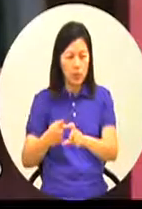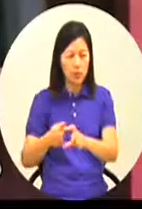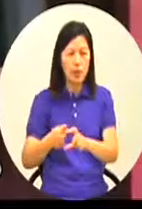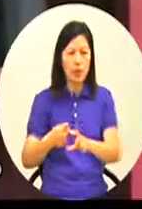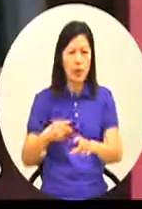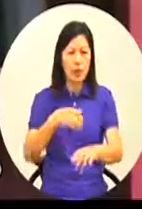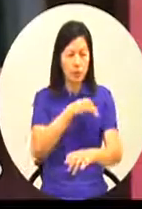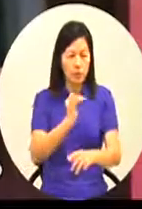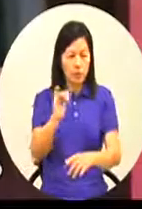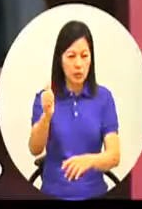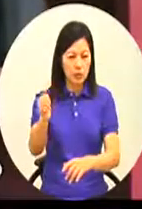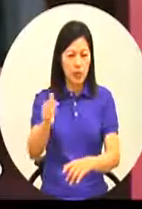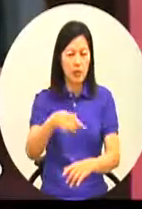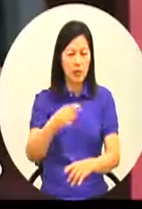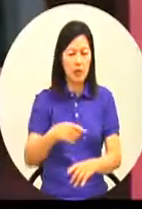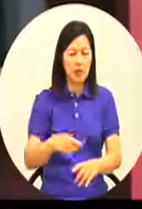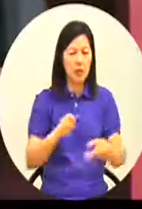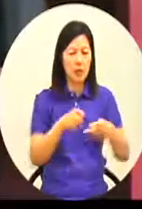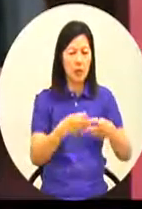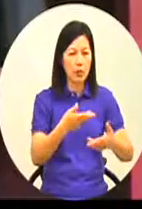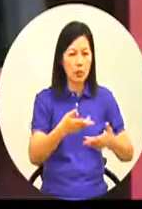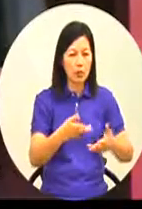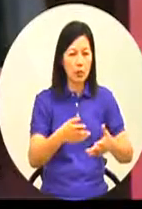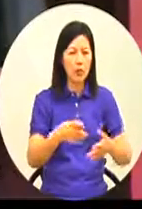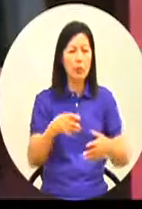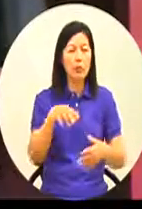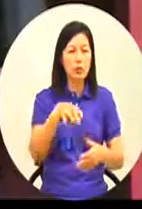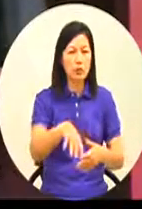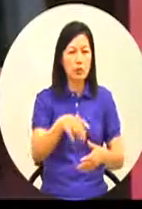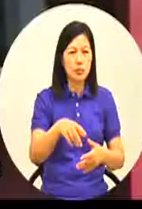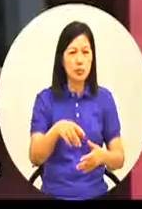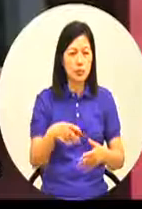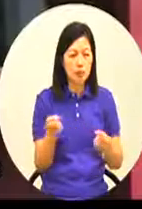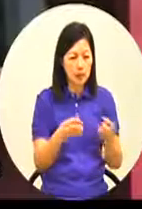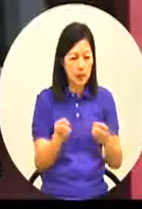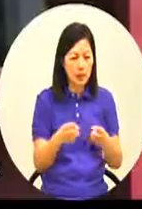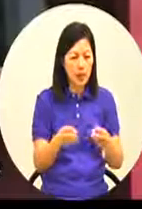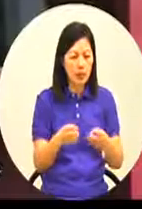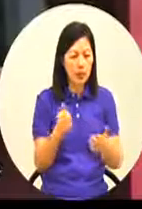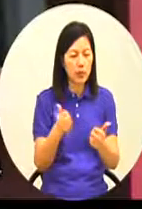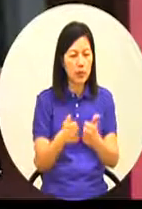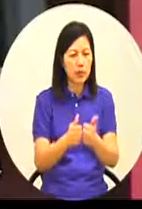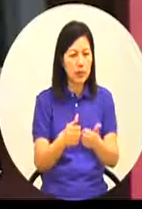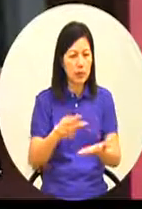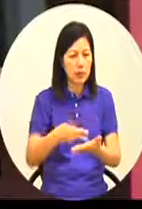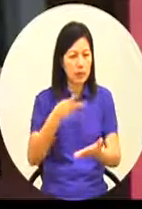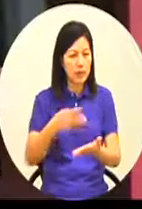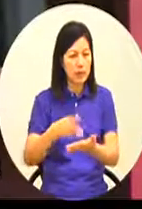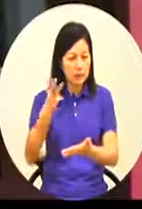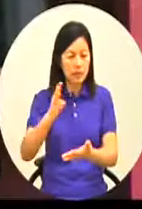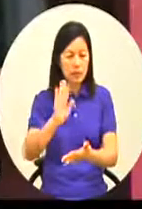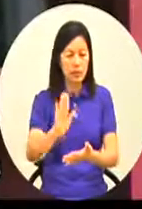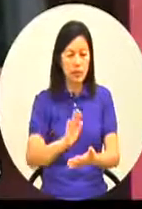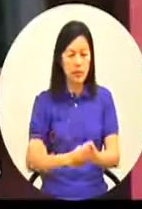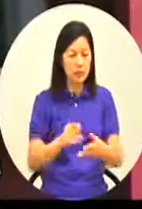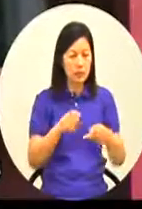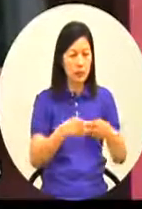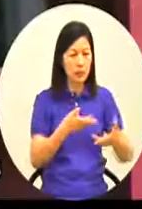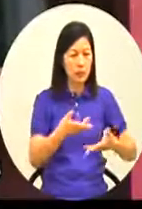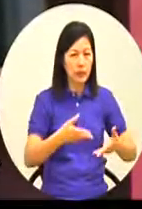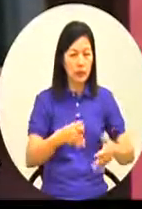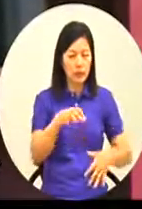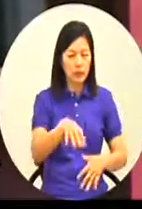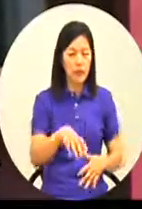我们的台电还有我们公务局的同仁一起开过两三次的这个检讨会议。那我们还是很希望说公务局是能够针